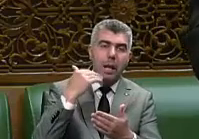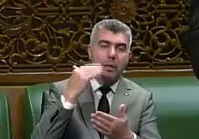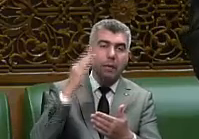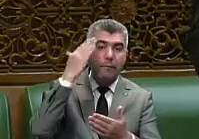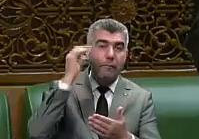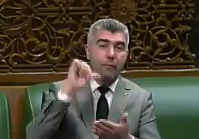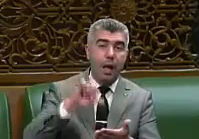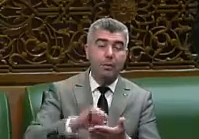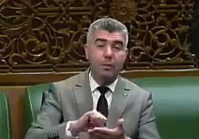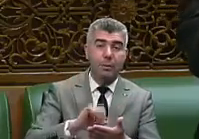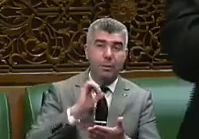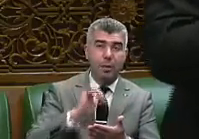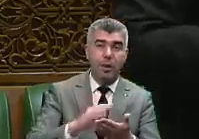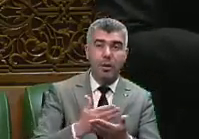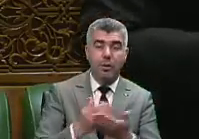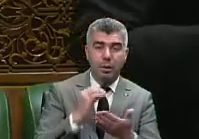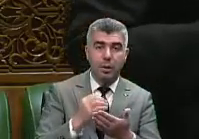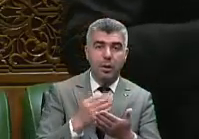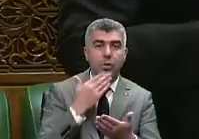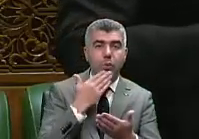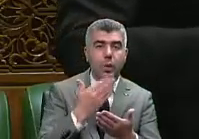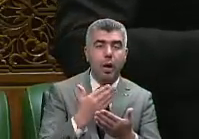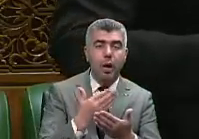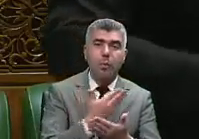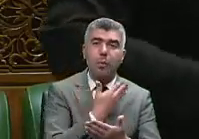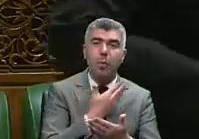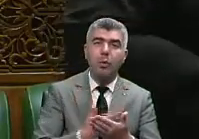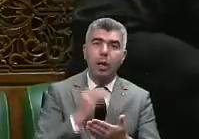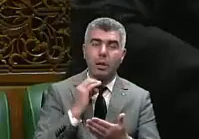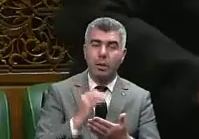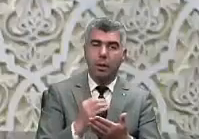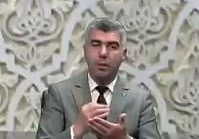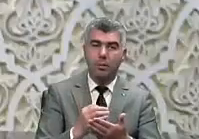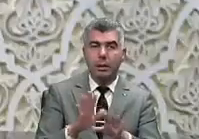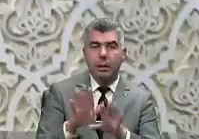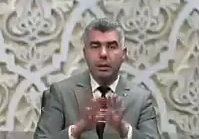الموظفين مختلف فئاتهم. شكرا سيد المستشارة. شكرا. تفضلوا سيد